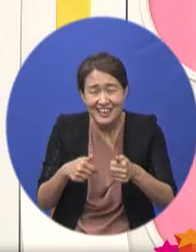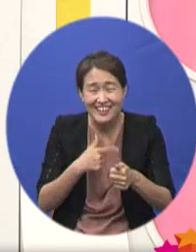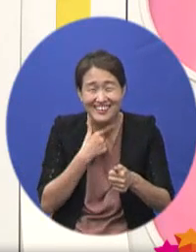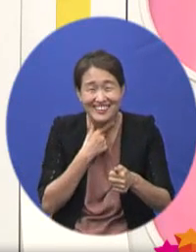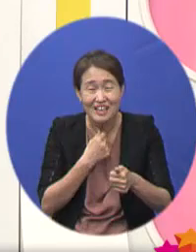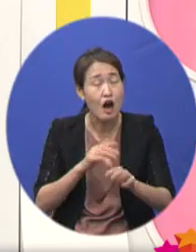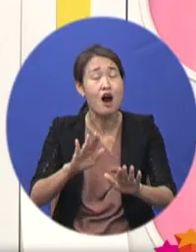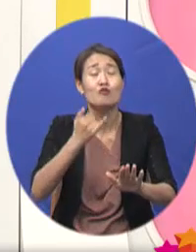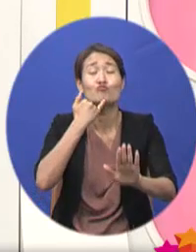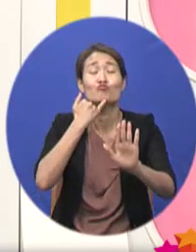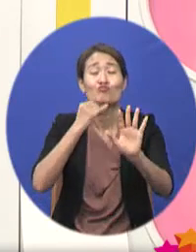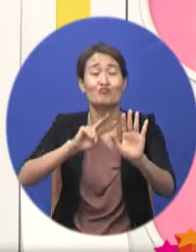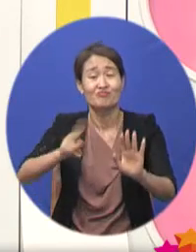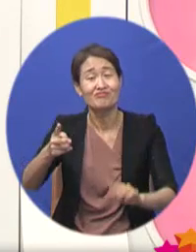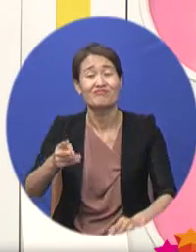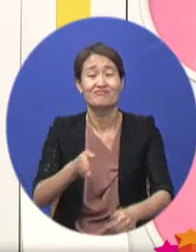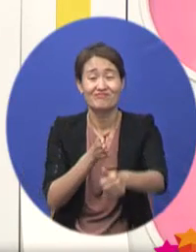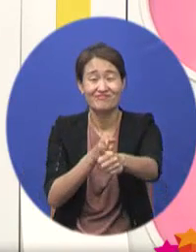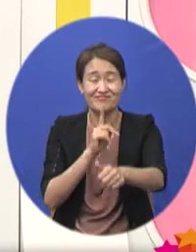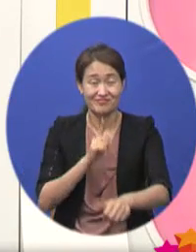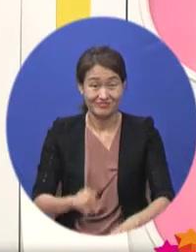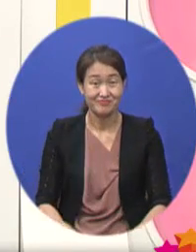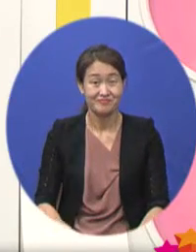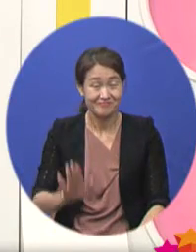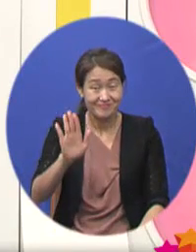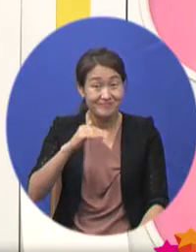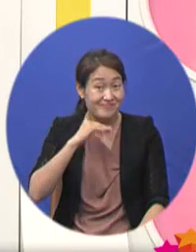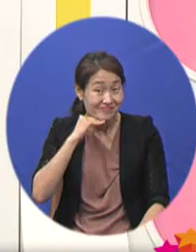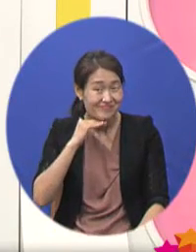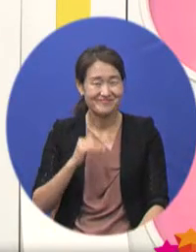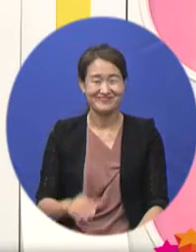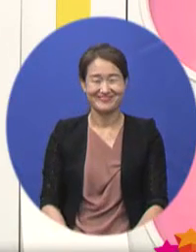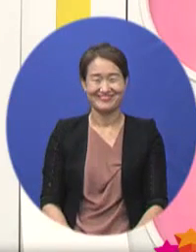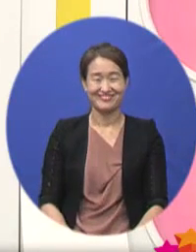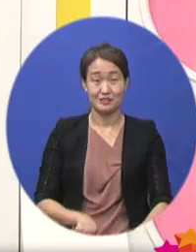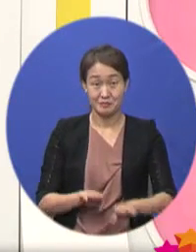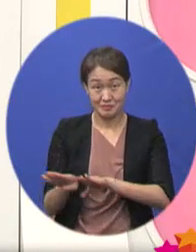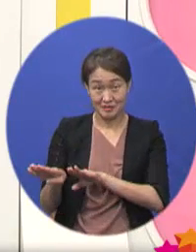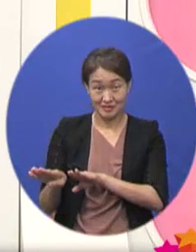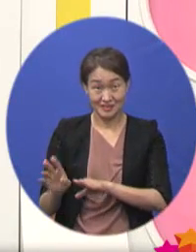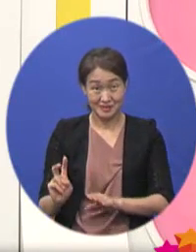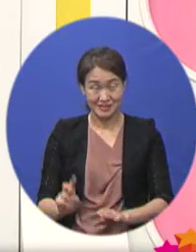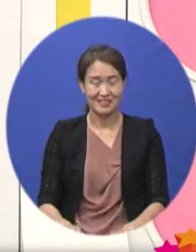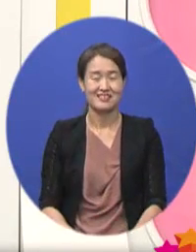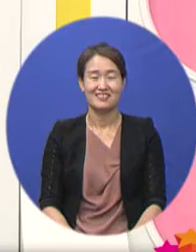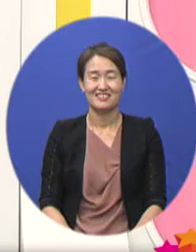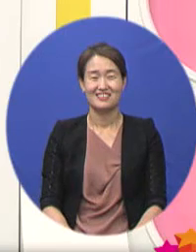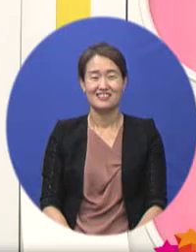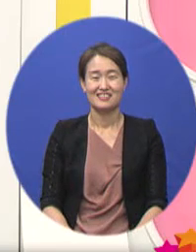싶대요. 네, 바꿔주세요. 통화해야 돼요. 예. 옆에 있어요. 예, 예, 예. 잠깐만요.